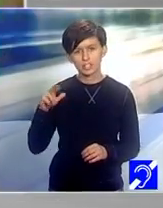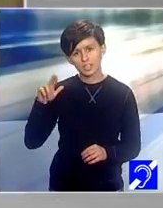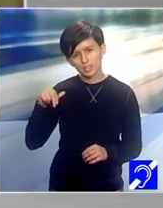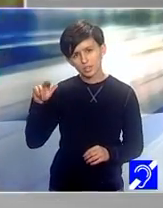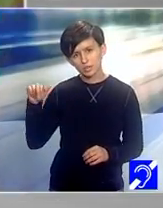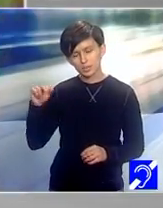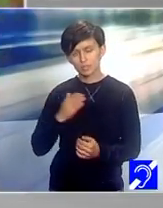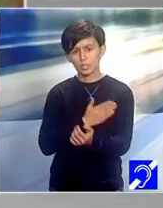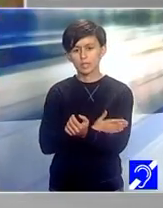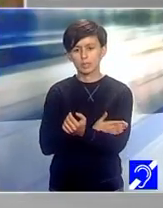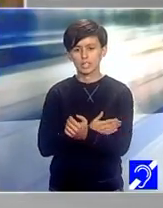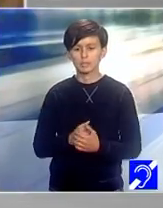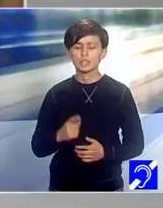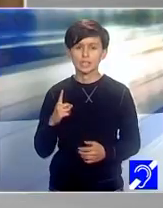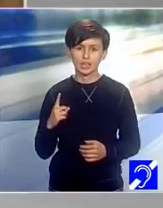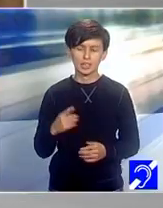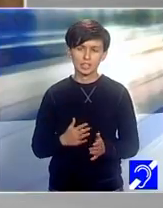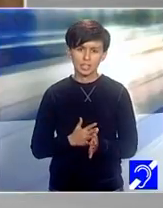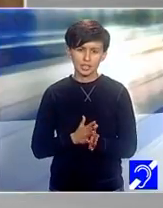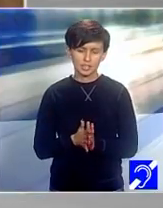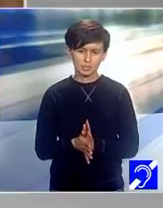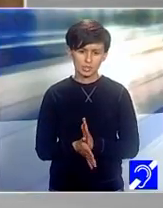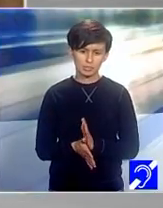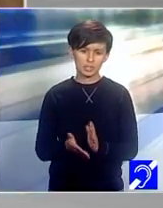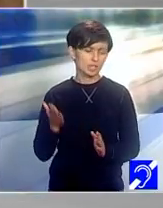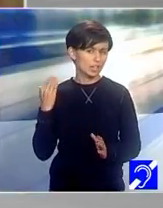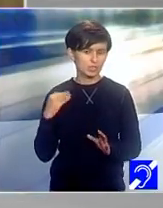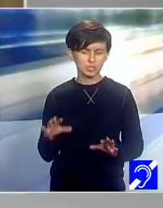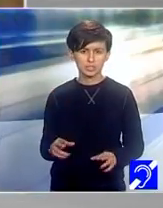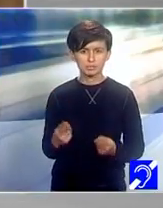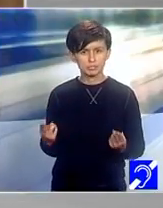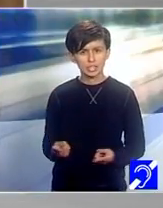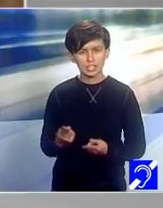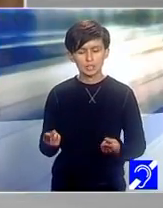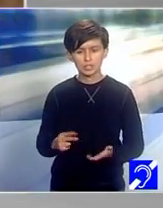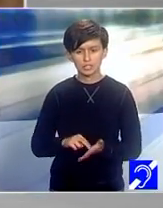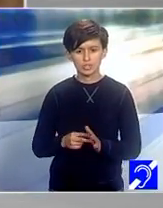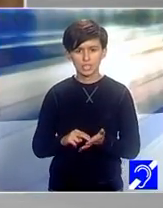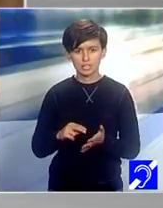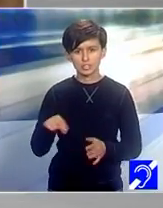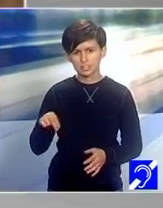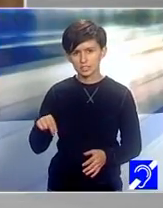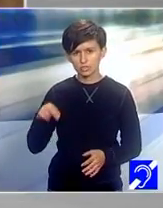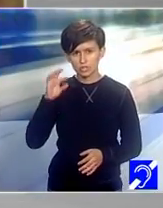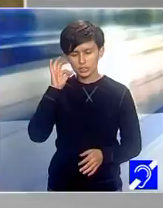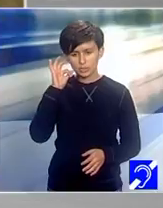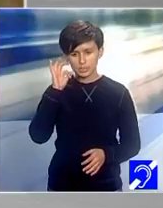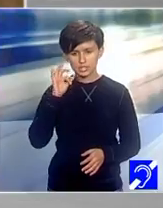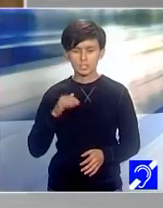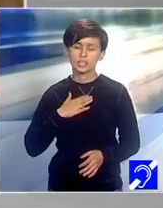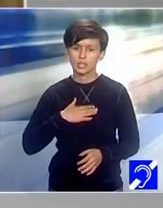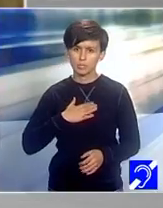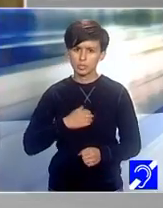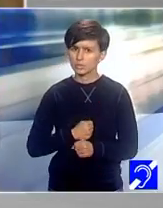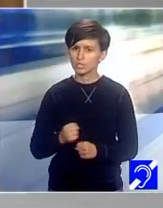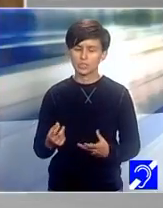Dar pe parcursul implementării am fost căutați de organizații din Bistrița, din județul Bistrița-Năsăud. E plăcut foarte